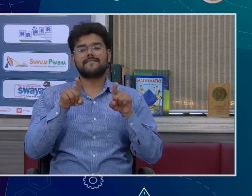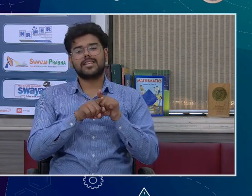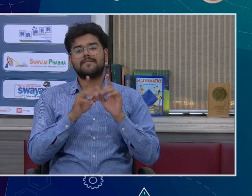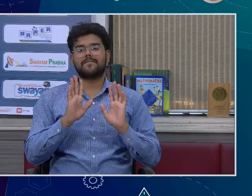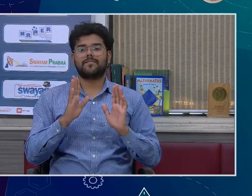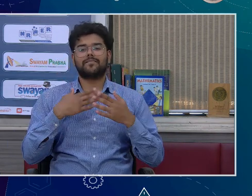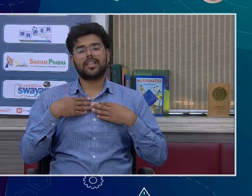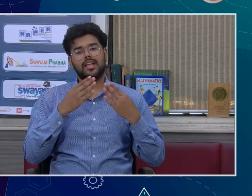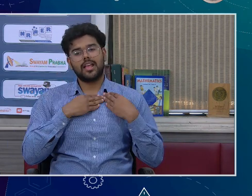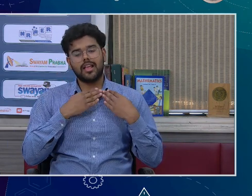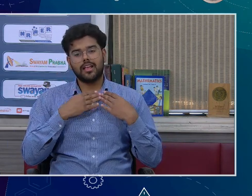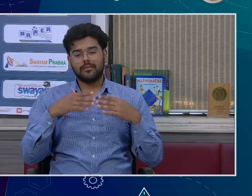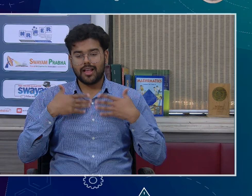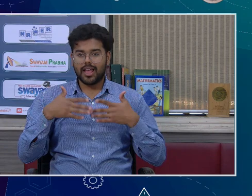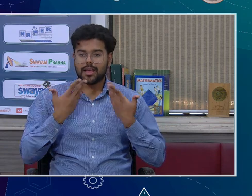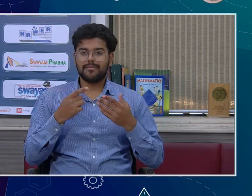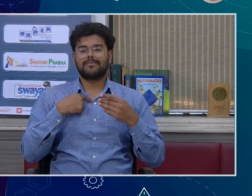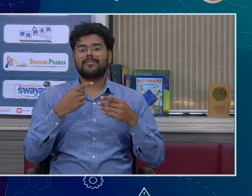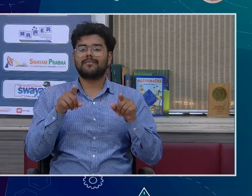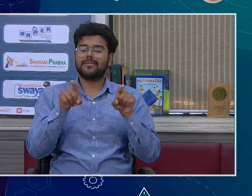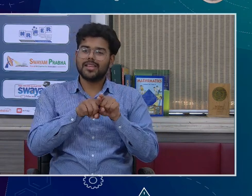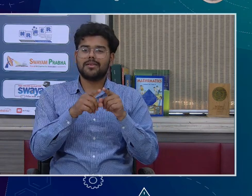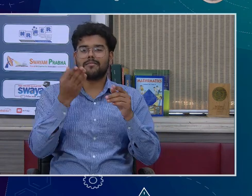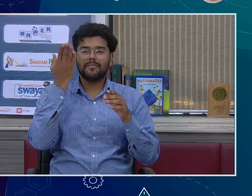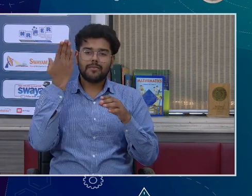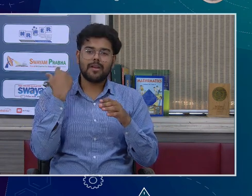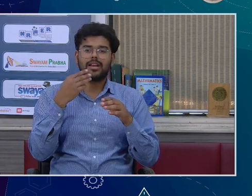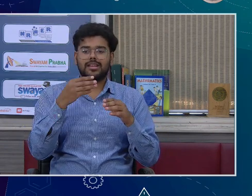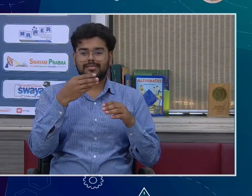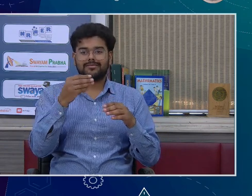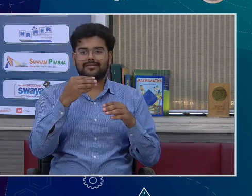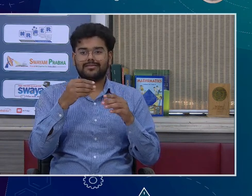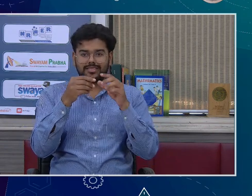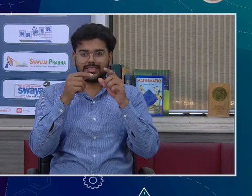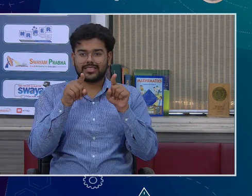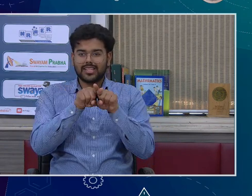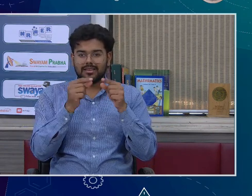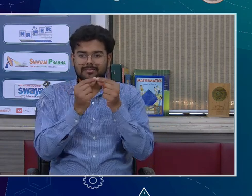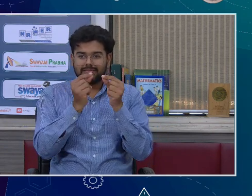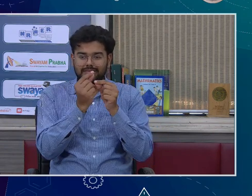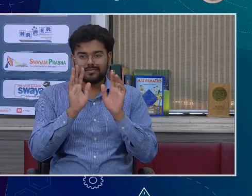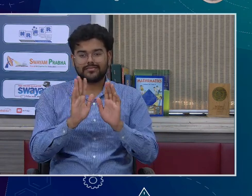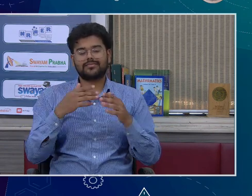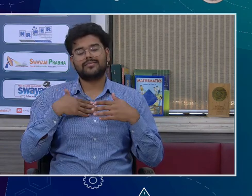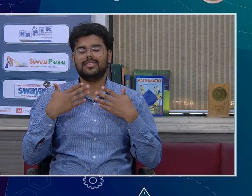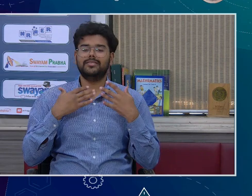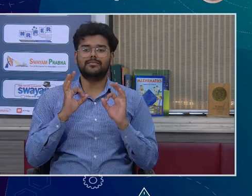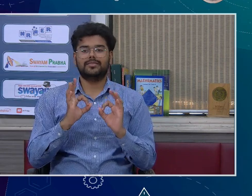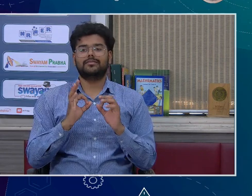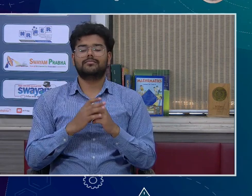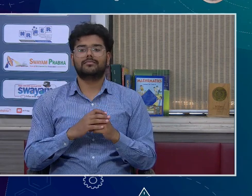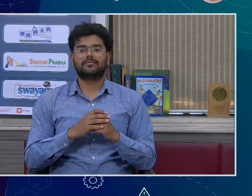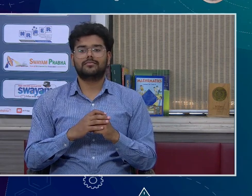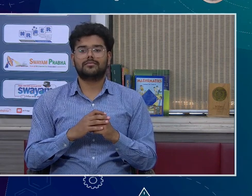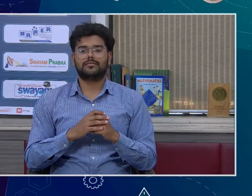विद माय नीडल शेप्ड लीव्स. सो इट अगेन गॉट बैक द लीव्स दैट वाज देयर